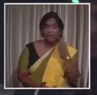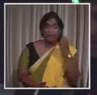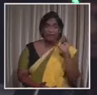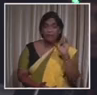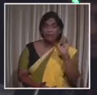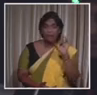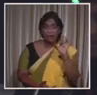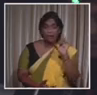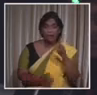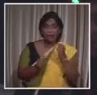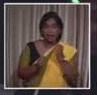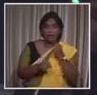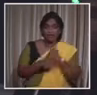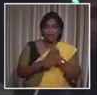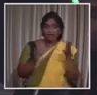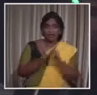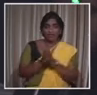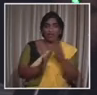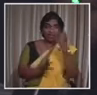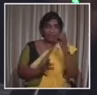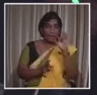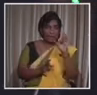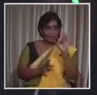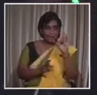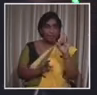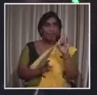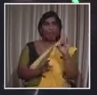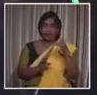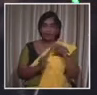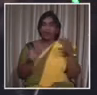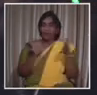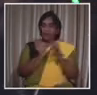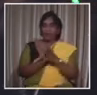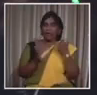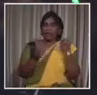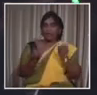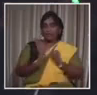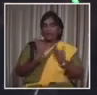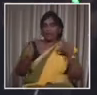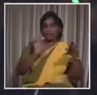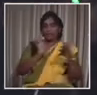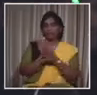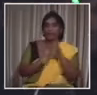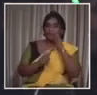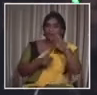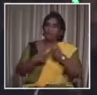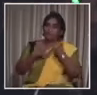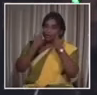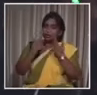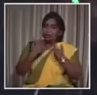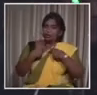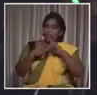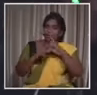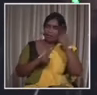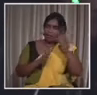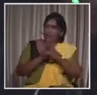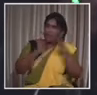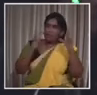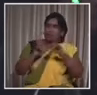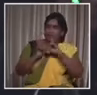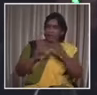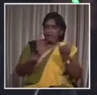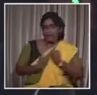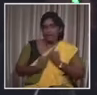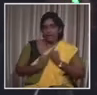ආණ්ඩු වෙනසට මේ කරුණ එකතුනේ නෑ 2015 මම ඔබලතුමාලත් එක්ක ඒ වැරද්දට හවුල් වුණා ඒකට මම ජනතාවගෙන් සමාව ඉල්ලලා තියෙනවා දහස් වාරයක් ඒ වෙච්ච